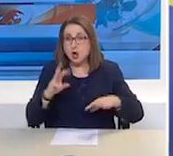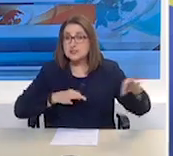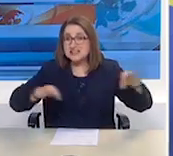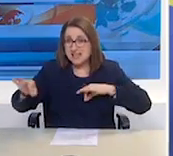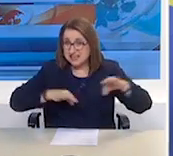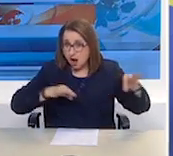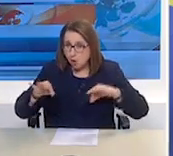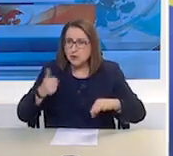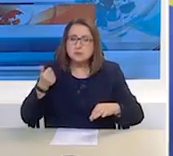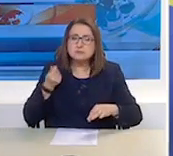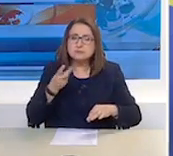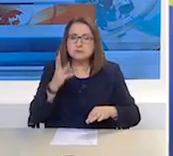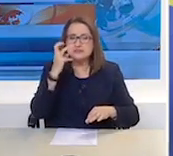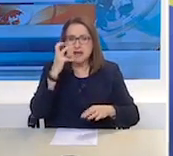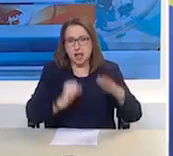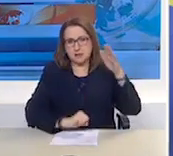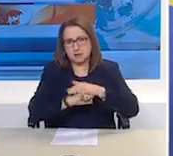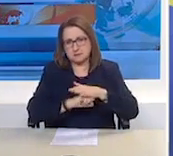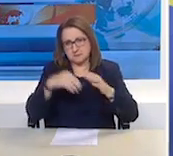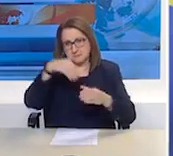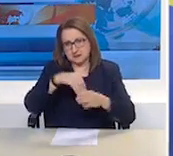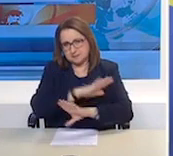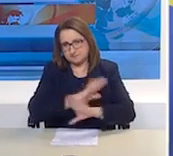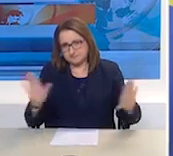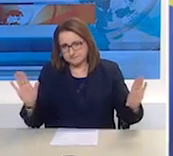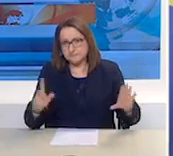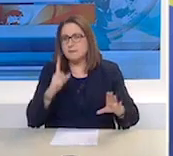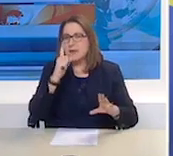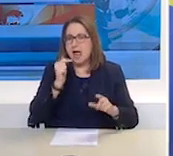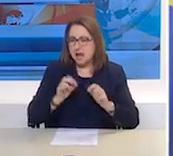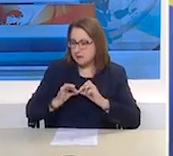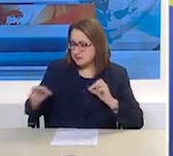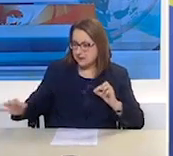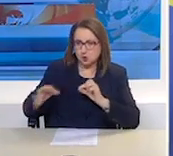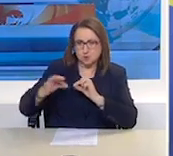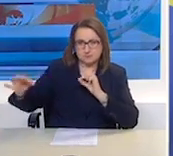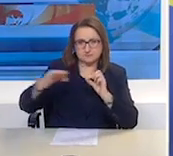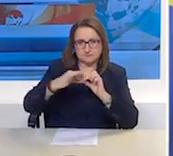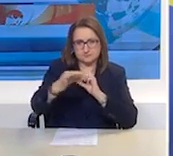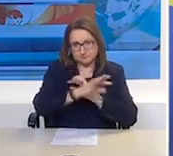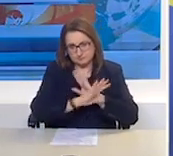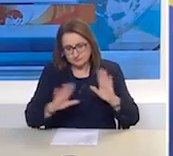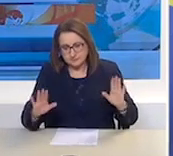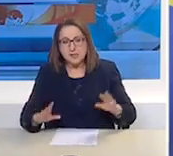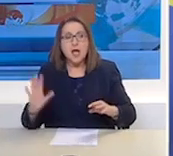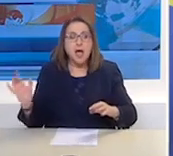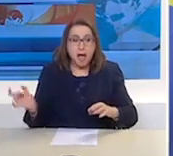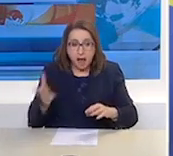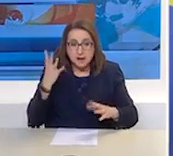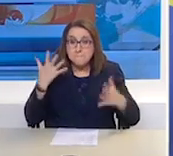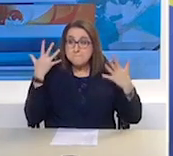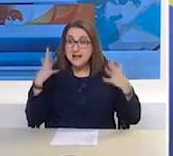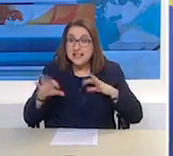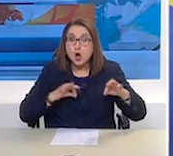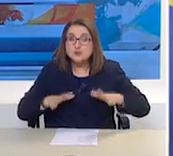μέγιστος επιτρεπόμενος αριθμός ατόμων είναι 30 και πρέπει να διατηρούν απόσταση 1,5 μέτρου μεταξύ τους. Για τους χώρους λατρείας που είναι άνω των